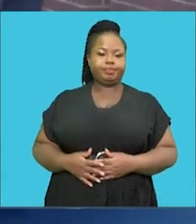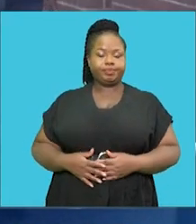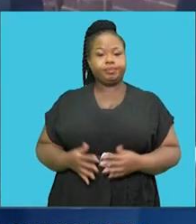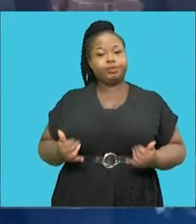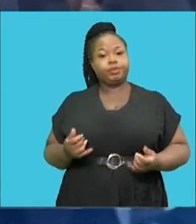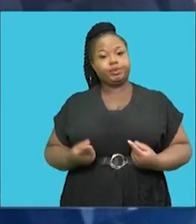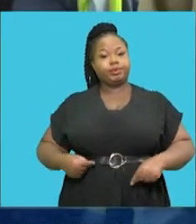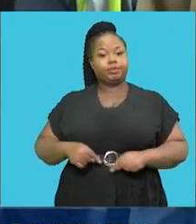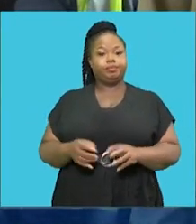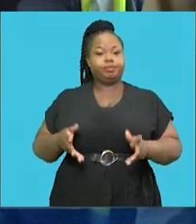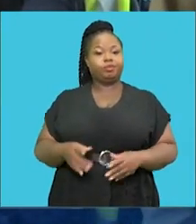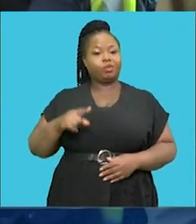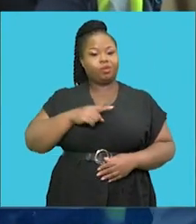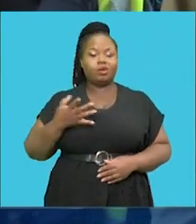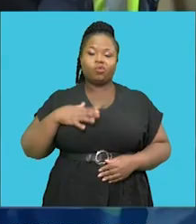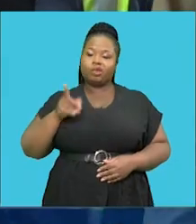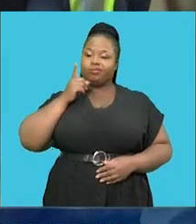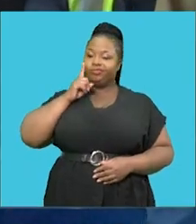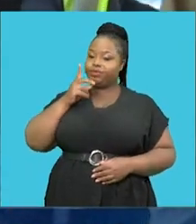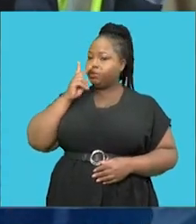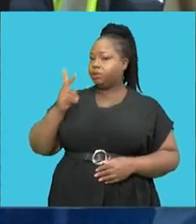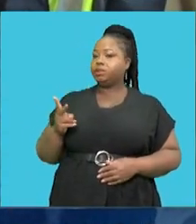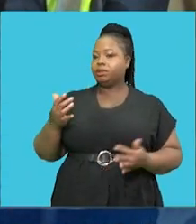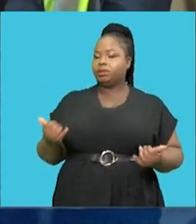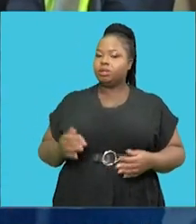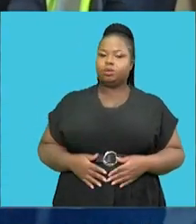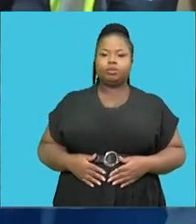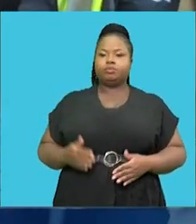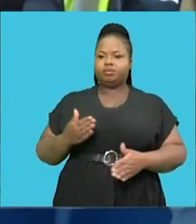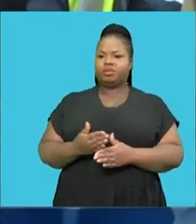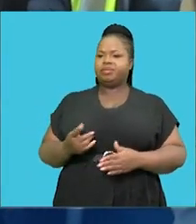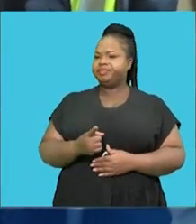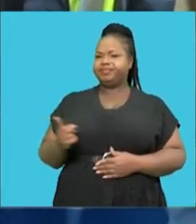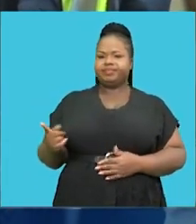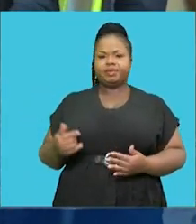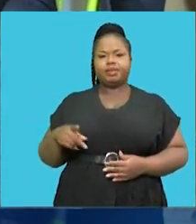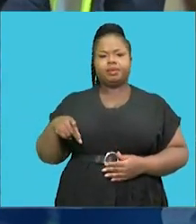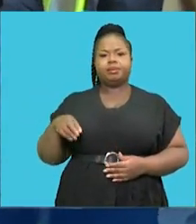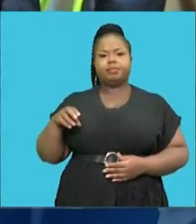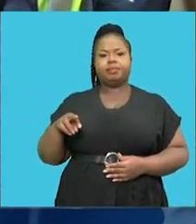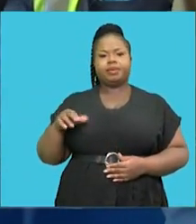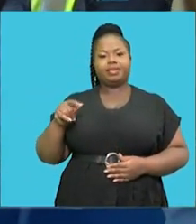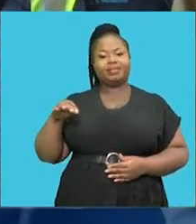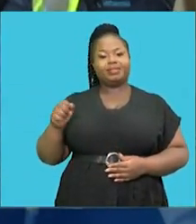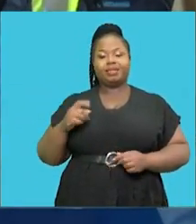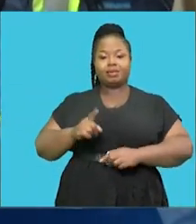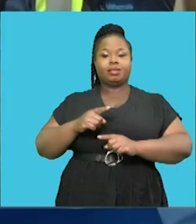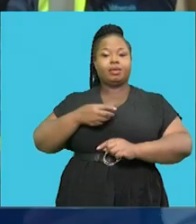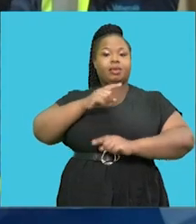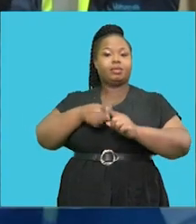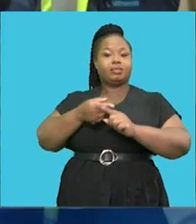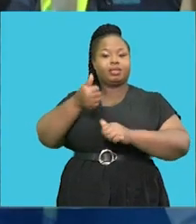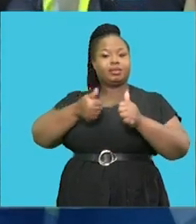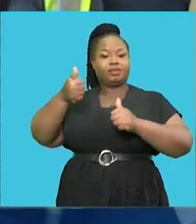Namhlanje size lapho because besizobona thina siyibhodi ukuthi lo msebenzi oyenziwa PRASA i-management nama-executives